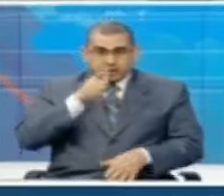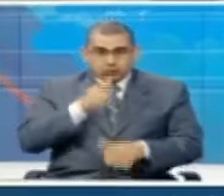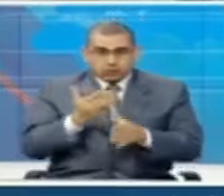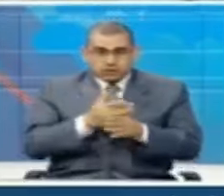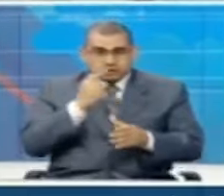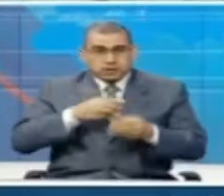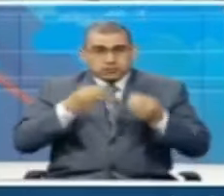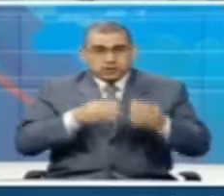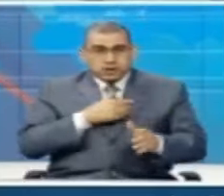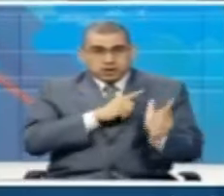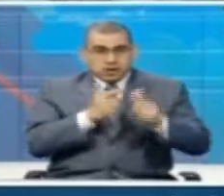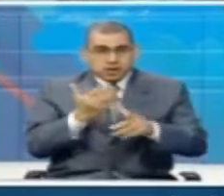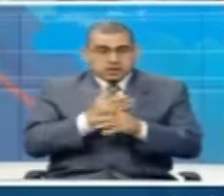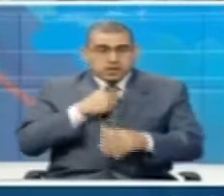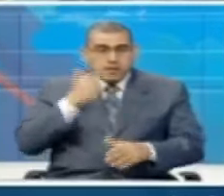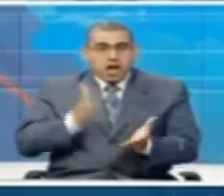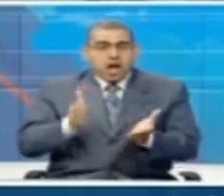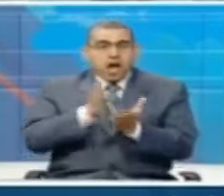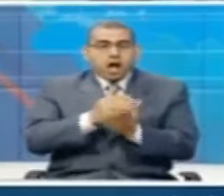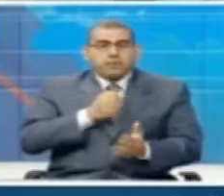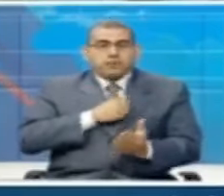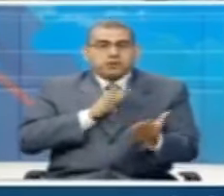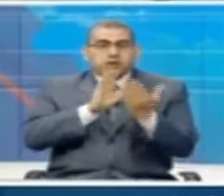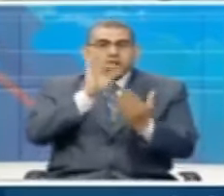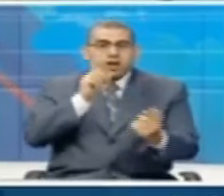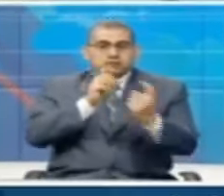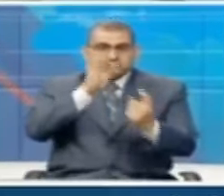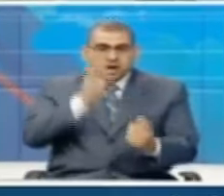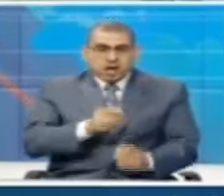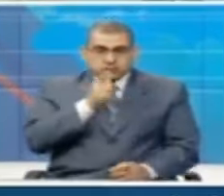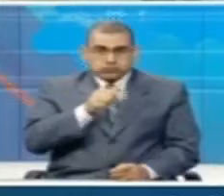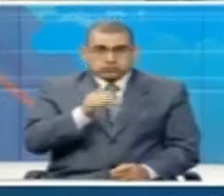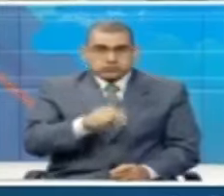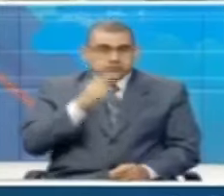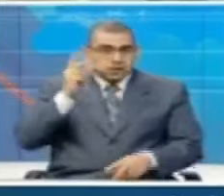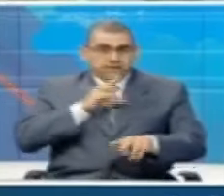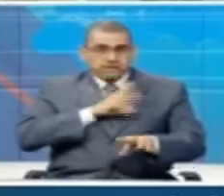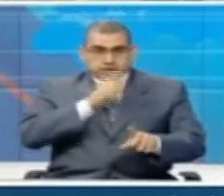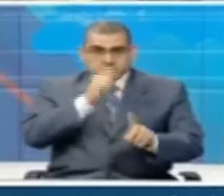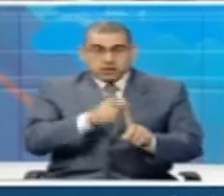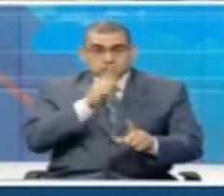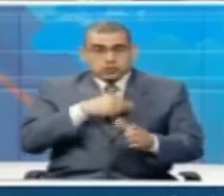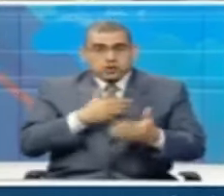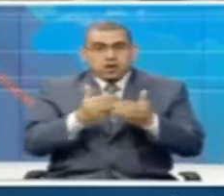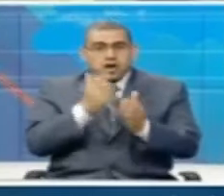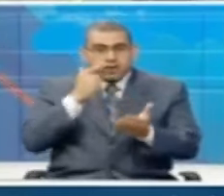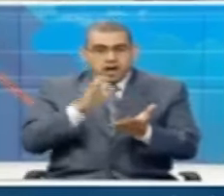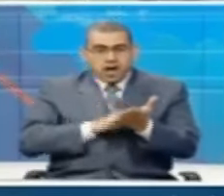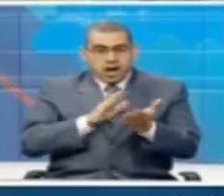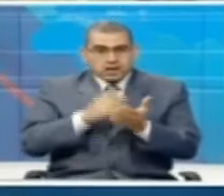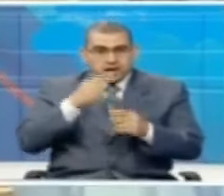لاهاي لتقويض ما اعتبره حقه في الدفاع عن نفسه بحسب زعمه، معتبرا أنها ستشكل سابقة